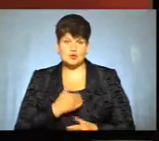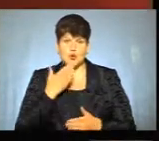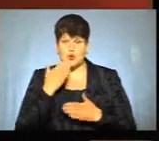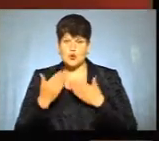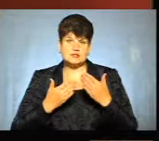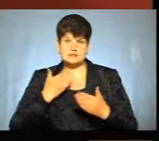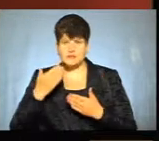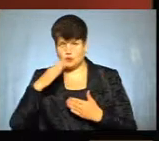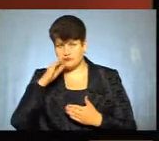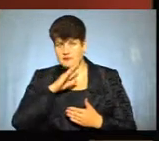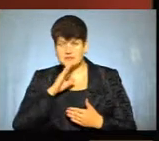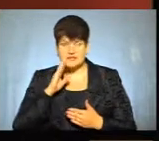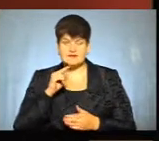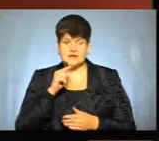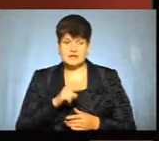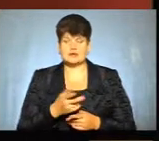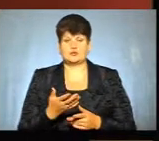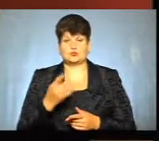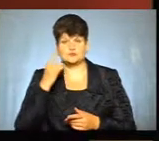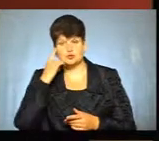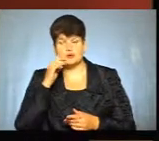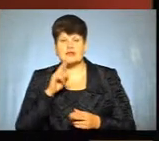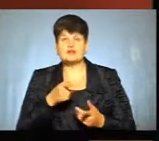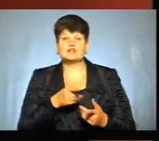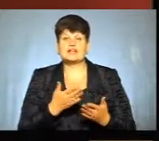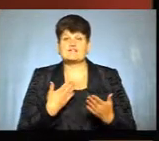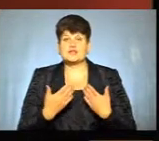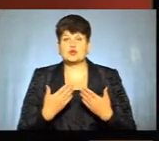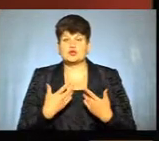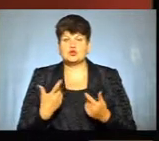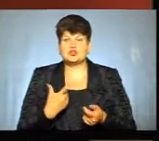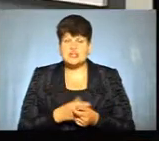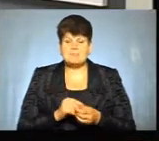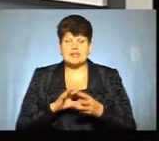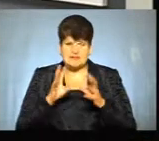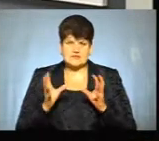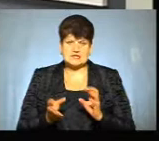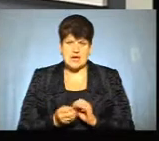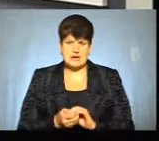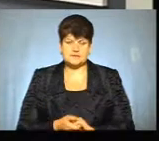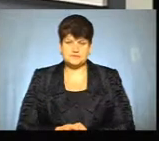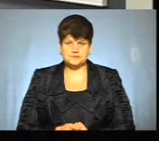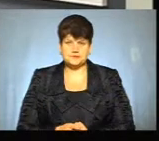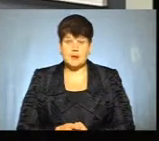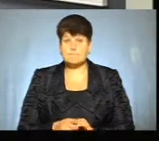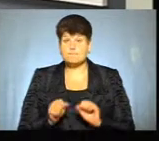батьків, їхню точку зору, як вони відносяться до щеплень і взагалі. Ну і,